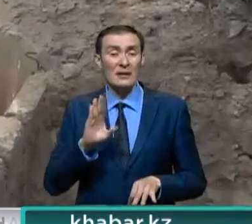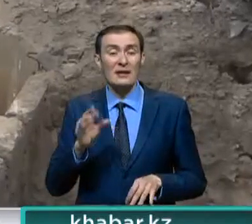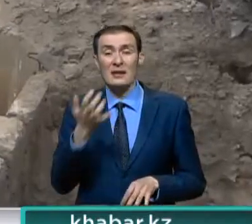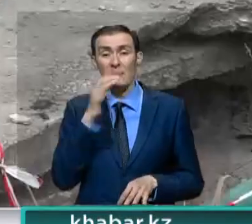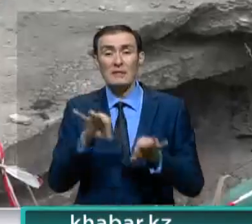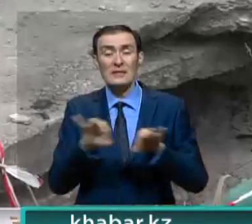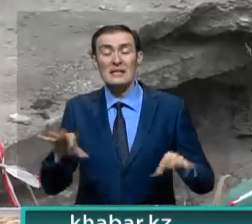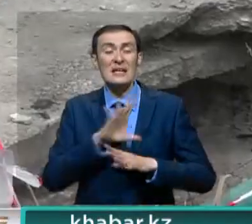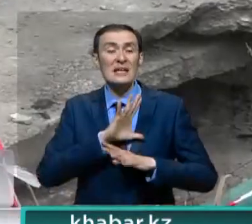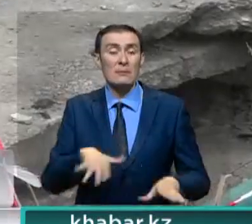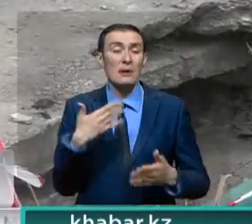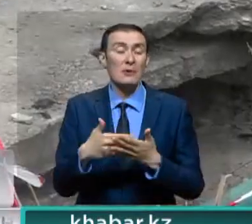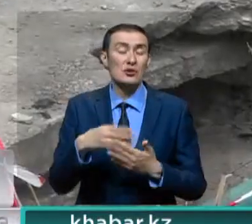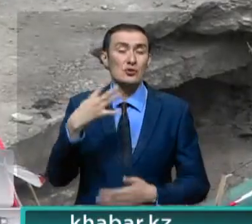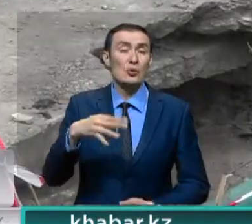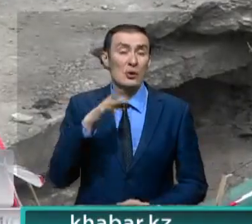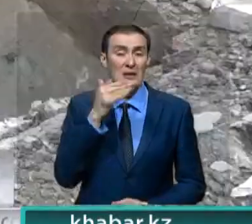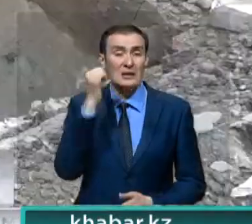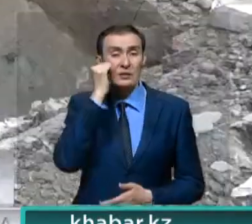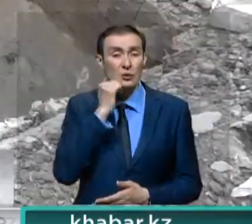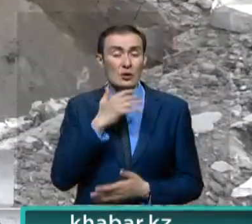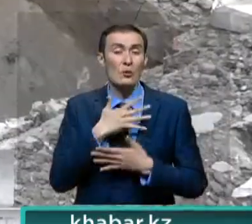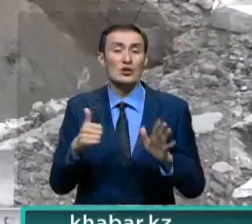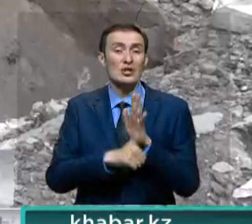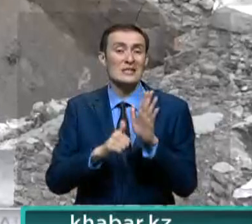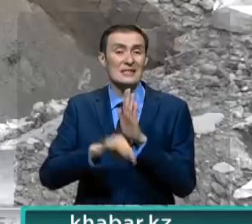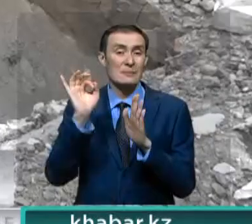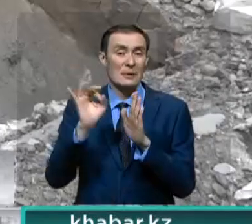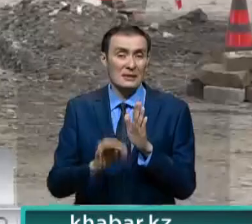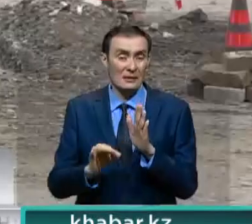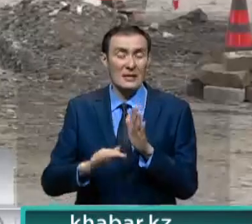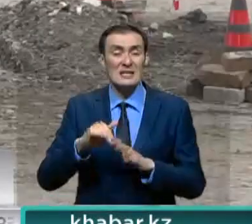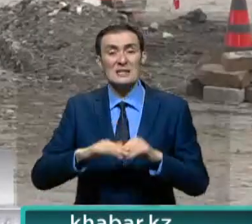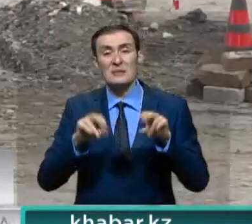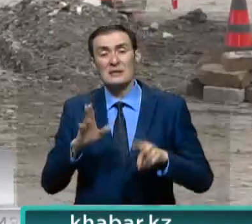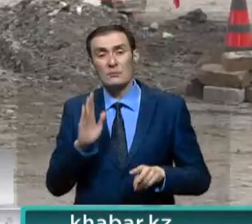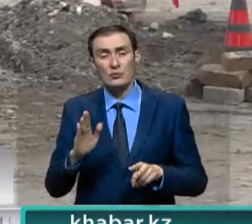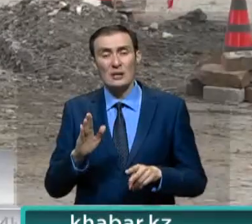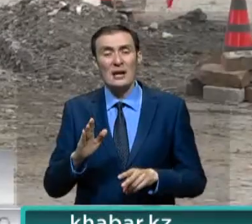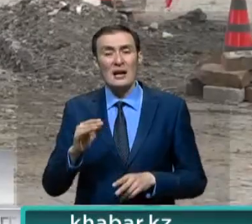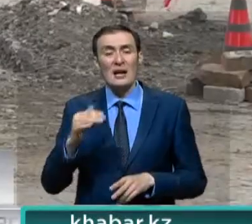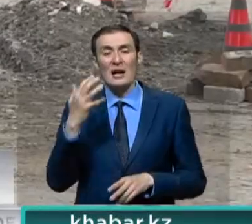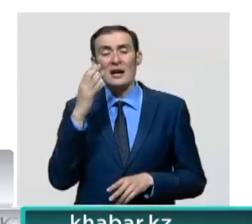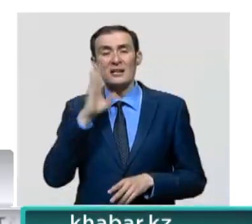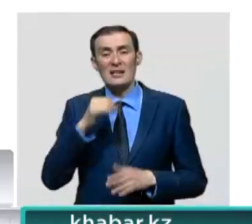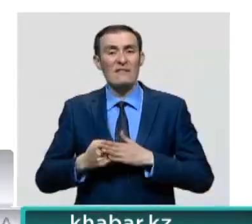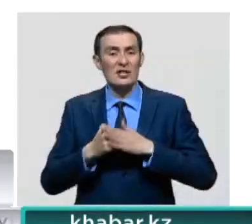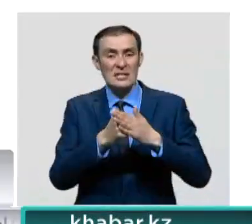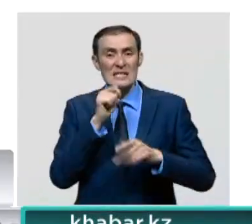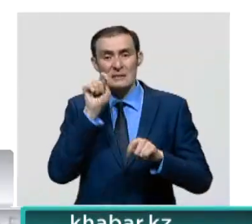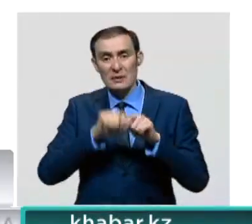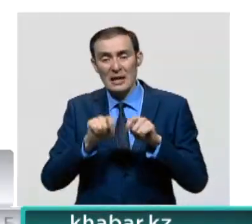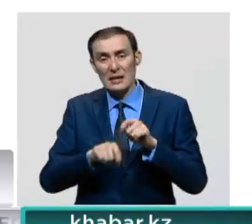сети не видели почти 40 лет. Их износ превысил 60%. Специалисты проведут гидравлические испытания, чтобы выявить